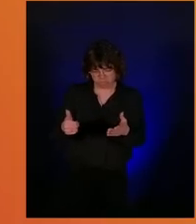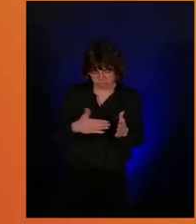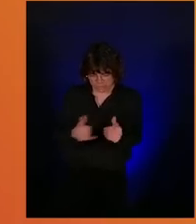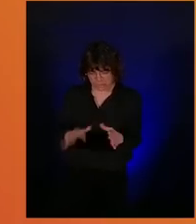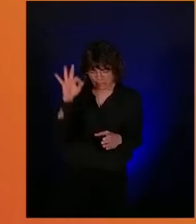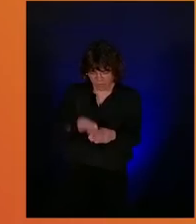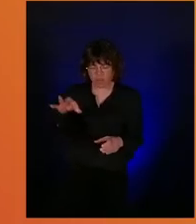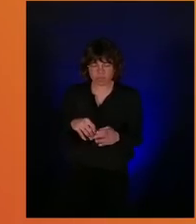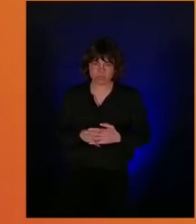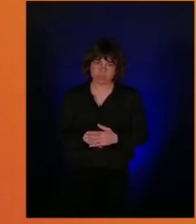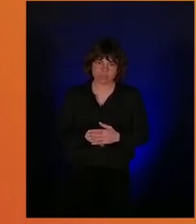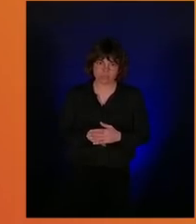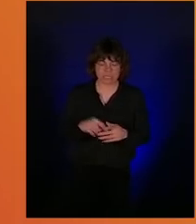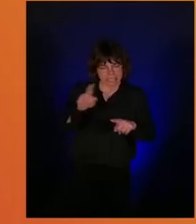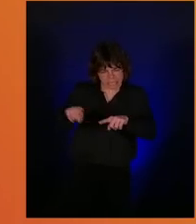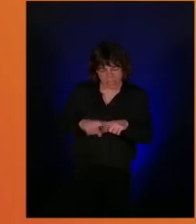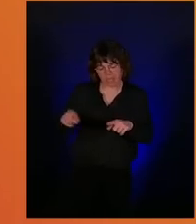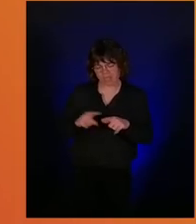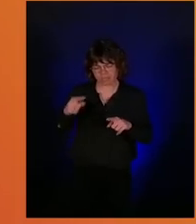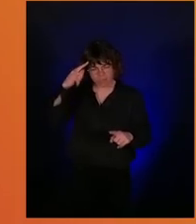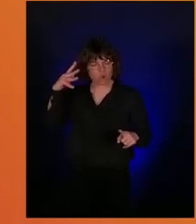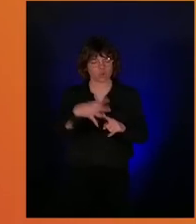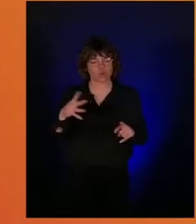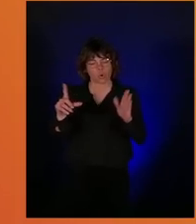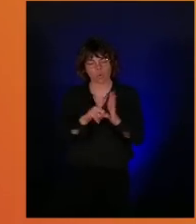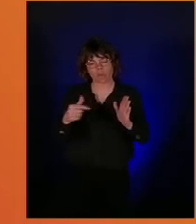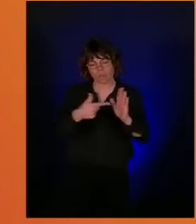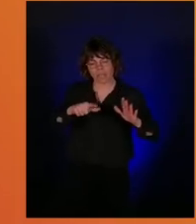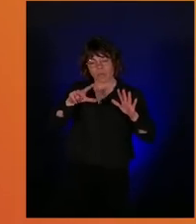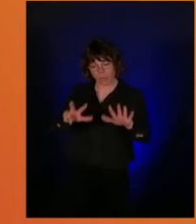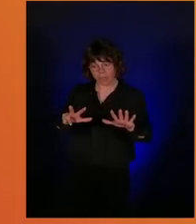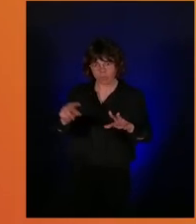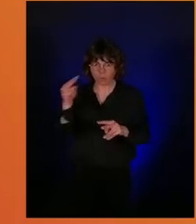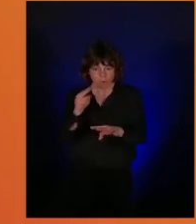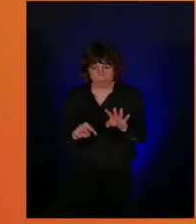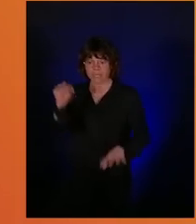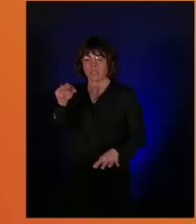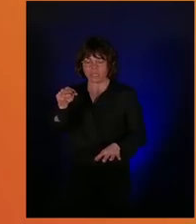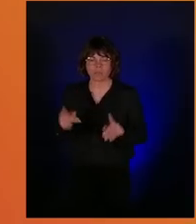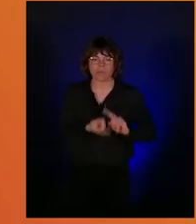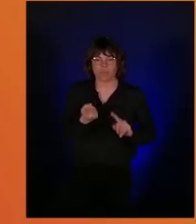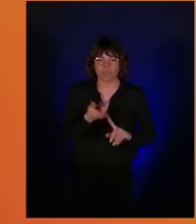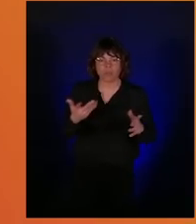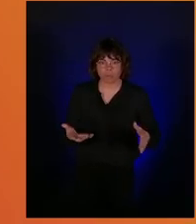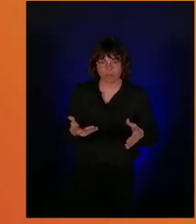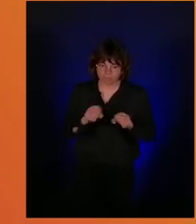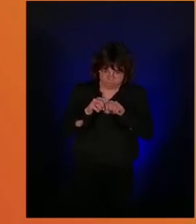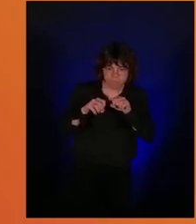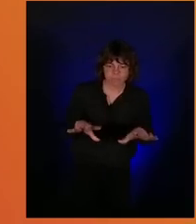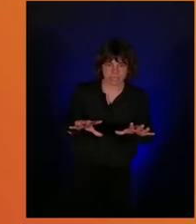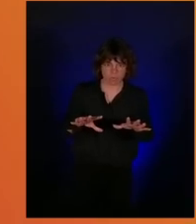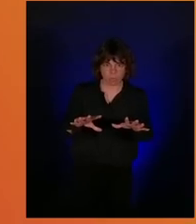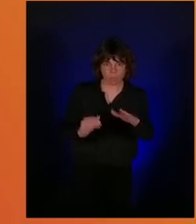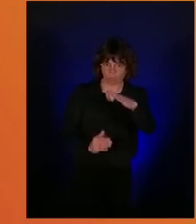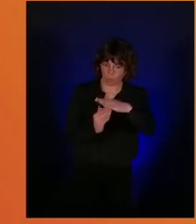pas en détail sur les enjeux de la loi 2008 concernant la représentativité. Nous rappelons l'importance de la publication des